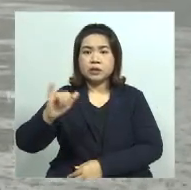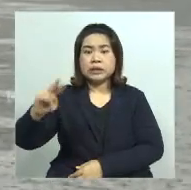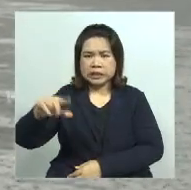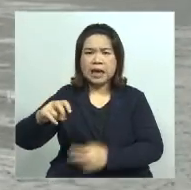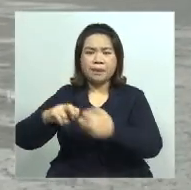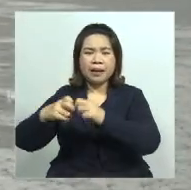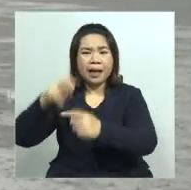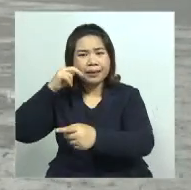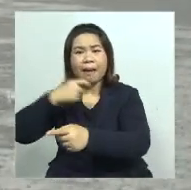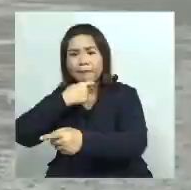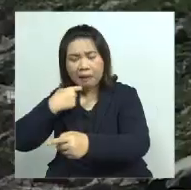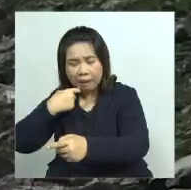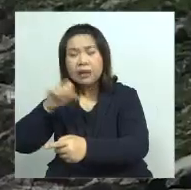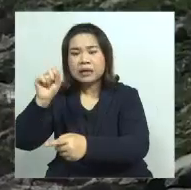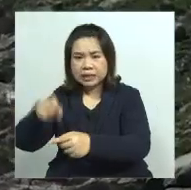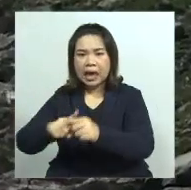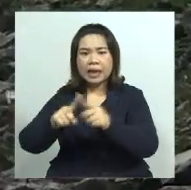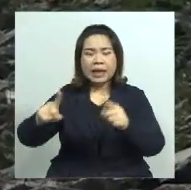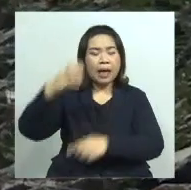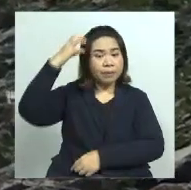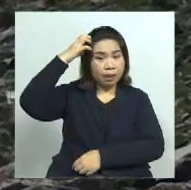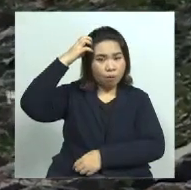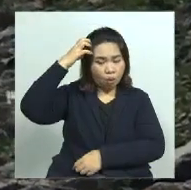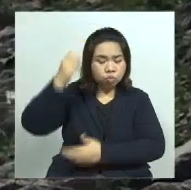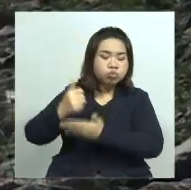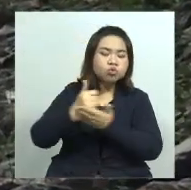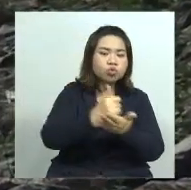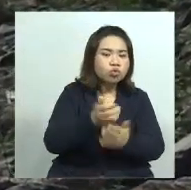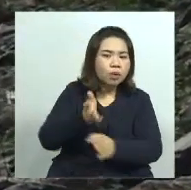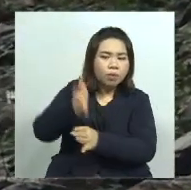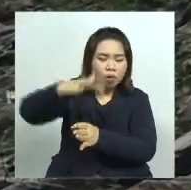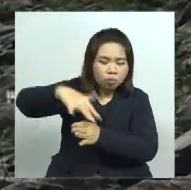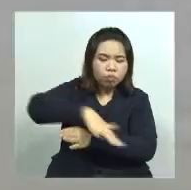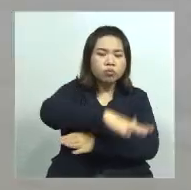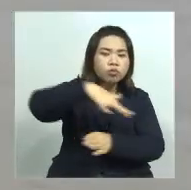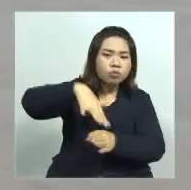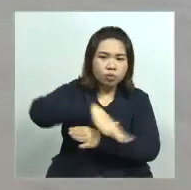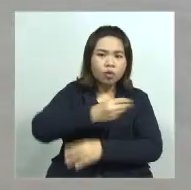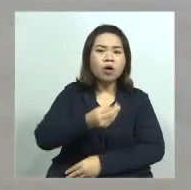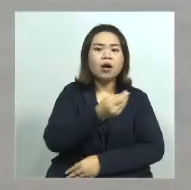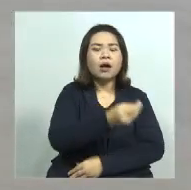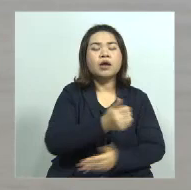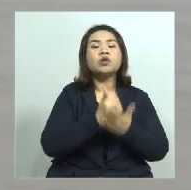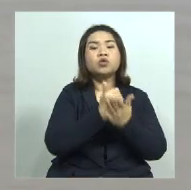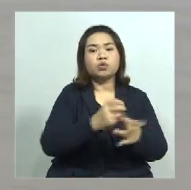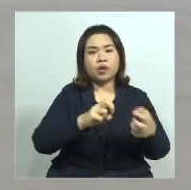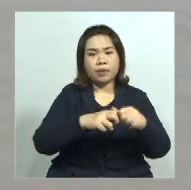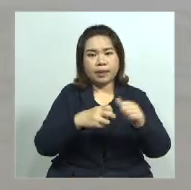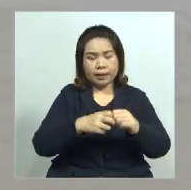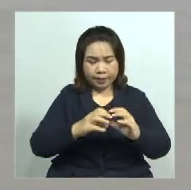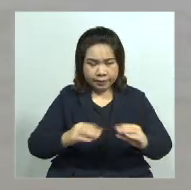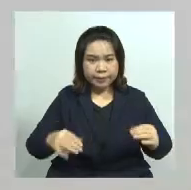จีนก็ยอมที่จะปล่อยน้ำให้ไหลลงสู่แม่น้ำโขงในปริมาณน้ำที่มากกว่าปีก่อนๆเพื่อช่วยบรรเทาปัญหา